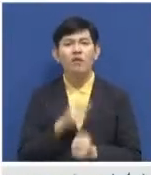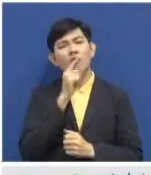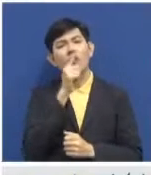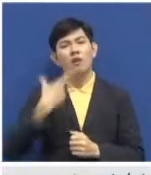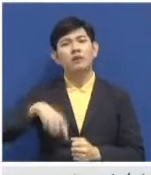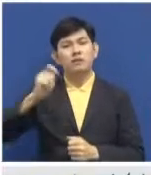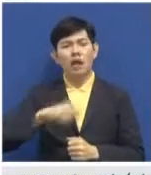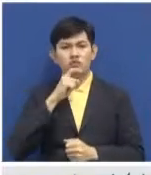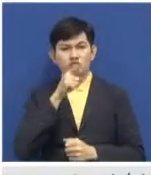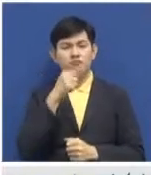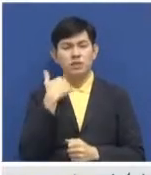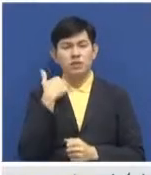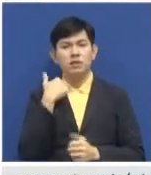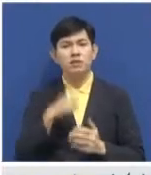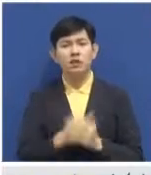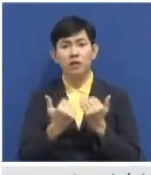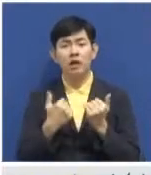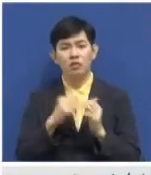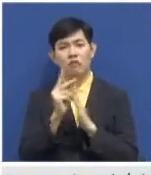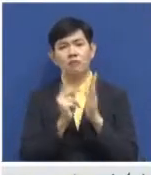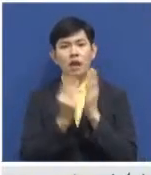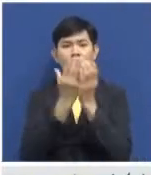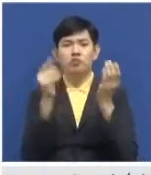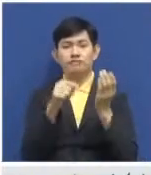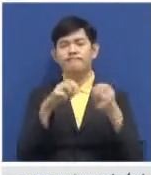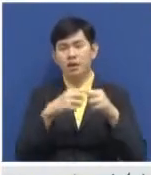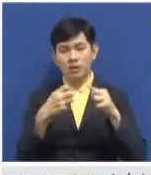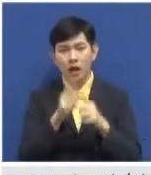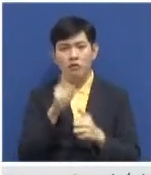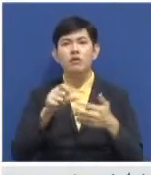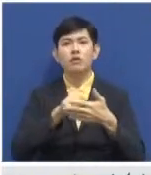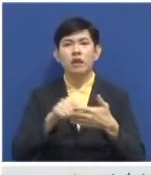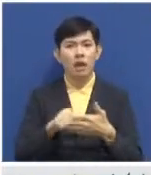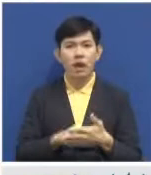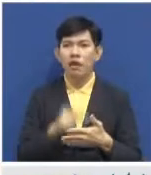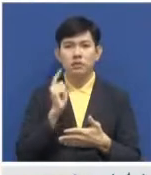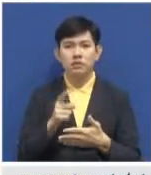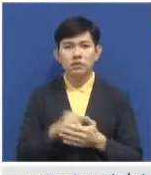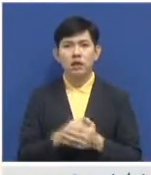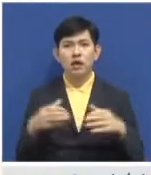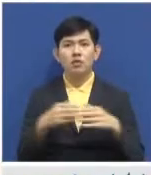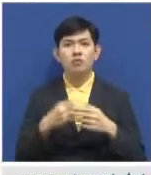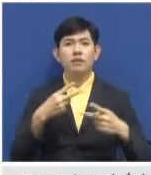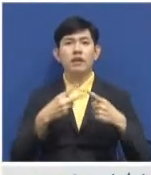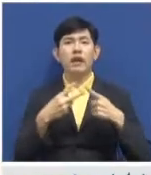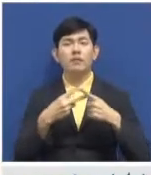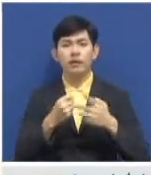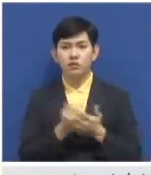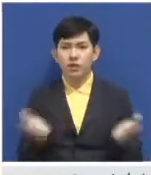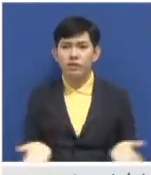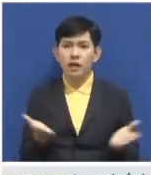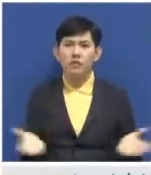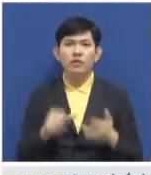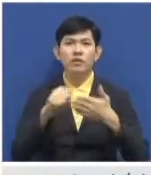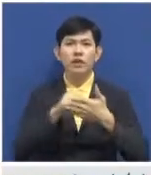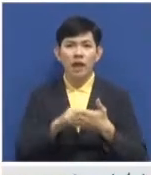าลกันอยู่นะครับเพราะฉะนั้นแล้วเนี่ยรัฐธรรมนูญฉบับนี้มันมีปัญหาจริงๆมันต้องแก้กันขนาดใหญ่พรรคอนาคตใหม่เองจึงสนับสนุนให้มีการแก้รัฐ